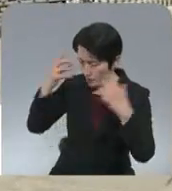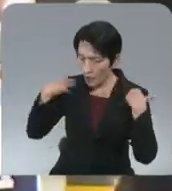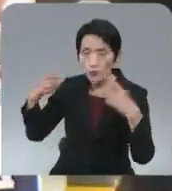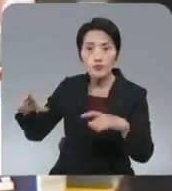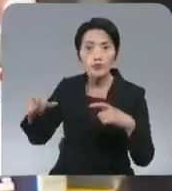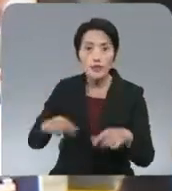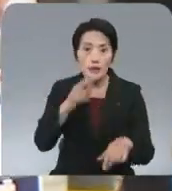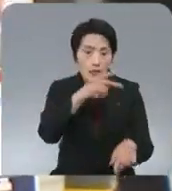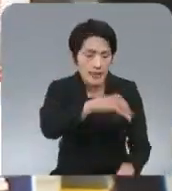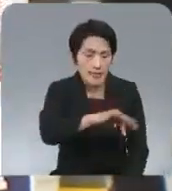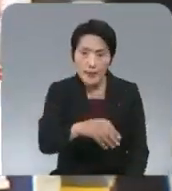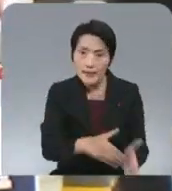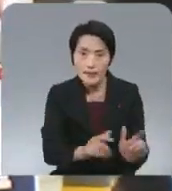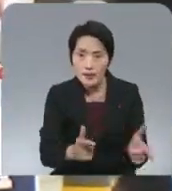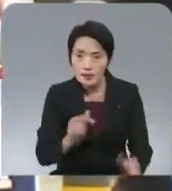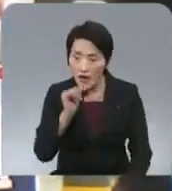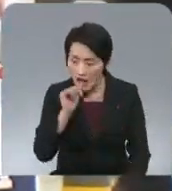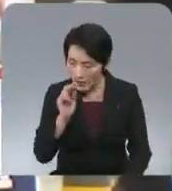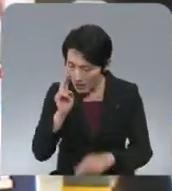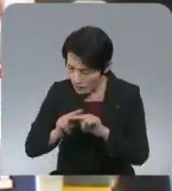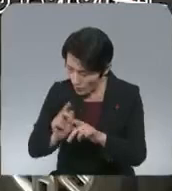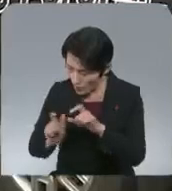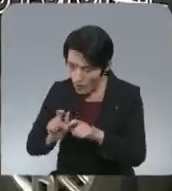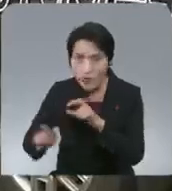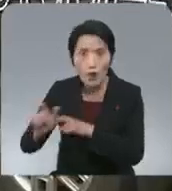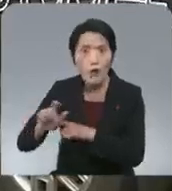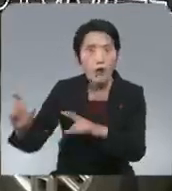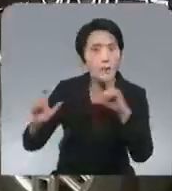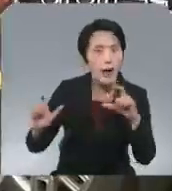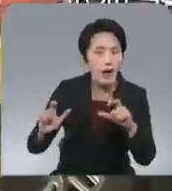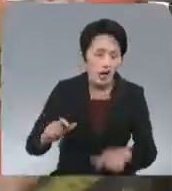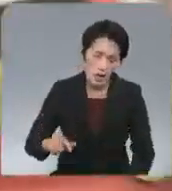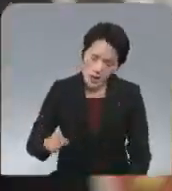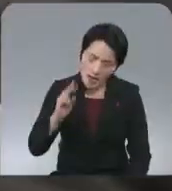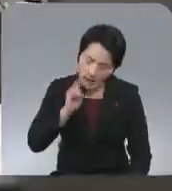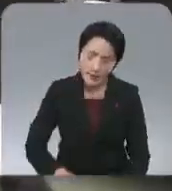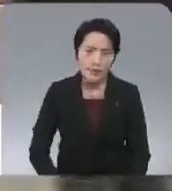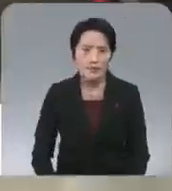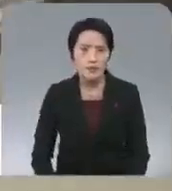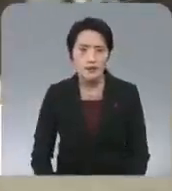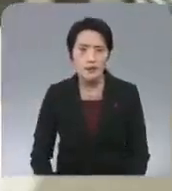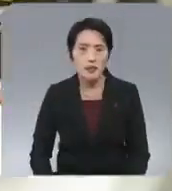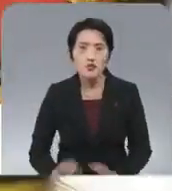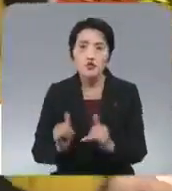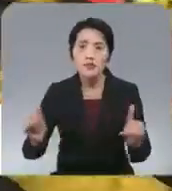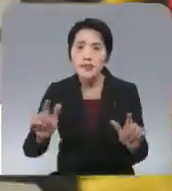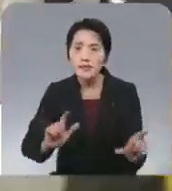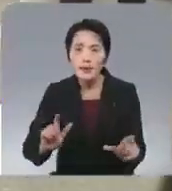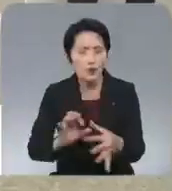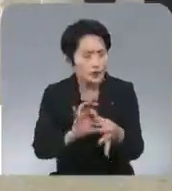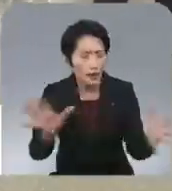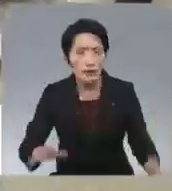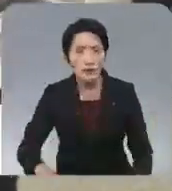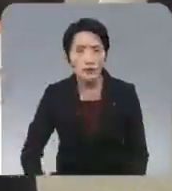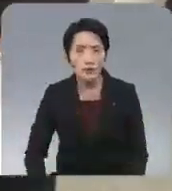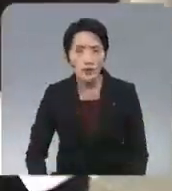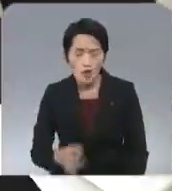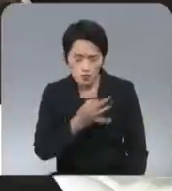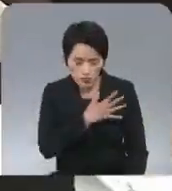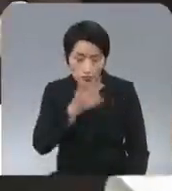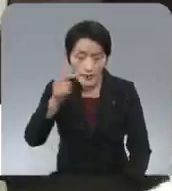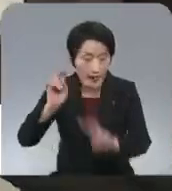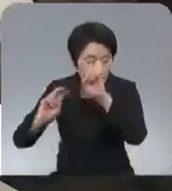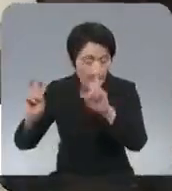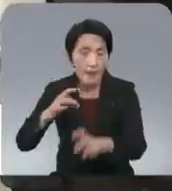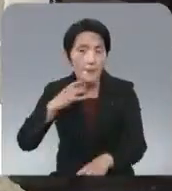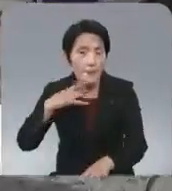tư cách hoạt động vận tải trong vòng 30 ngày công đoàn vận tải hàng hóa lên án việc chính phủ Ban Tiếp lệnh cưỡng chế đã đi quá giới hạn đạo lý thông